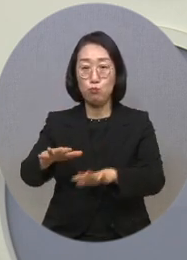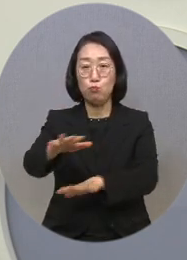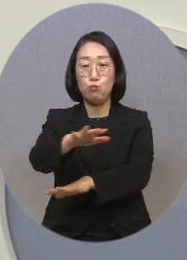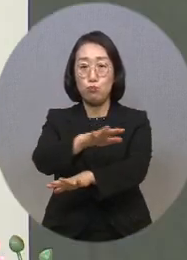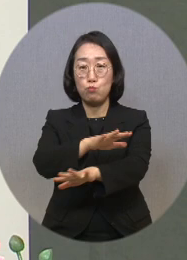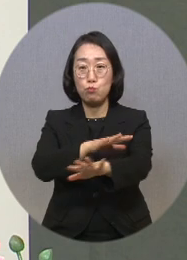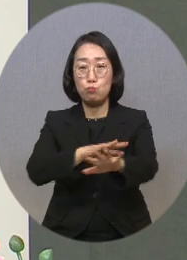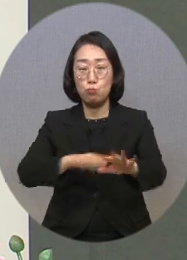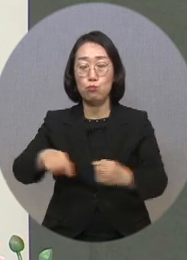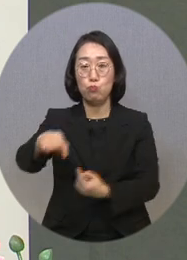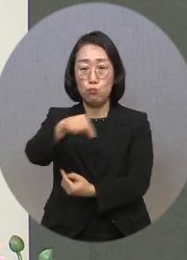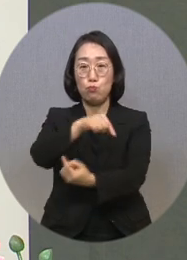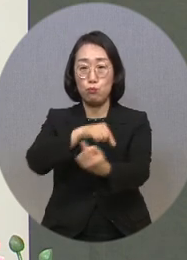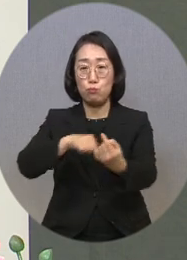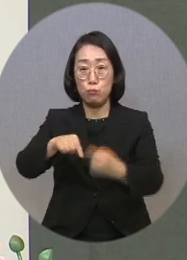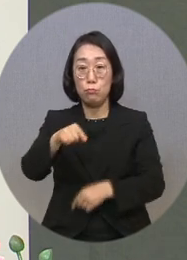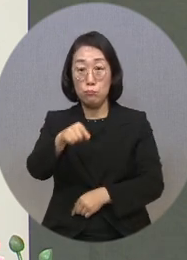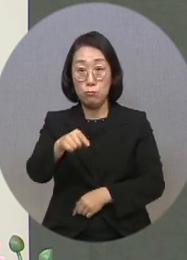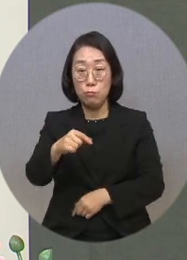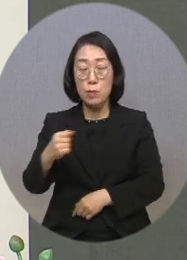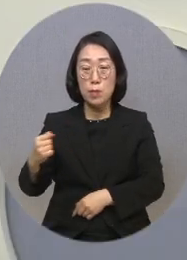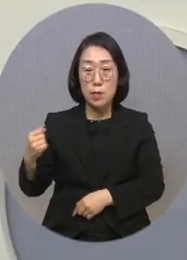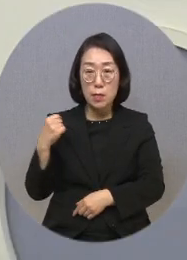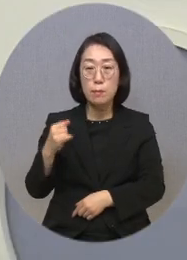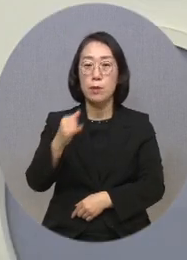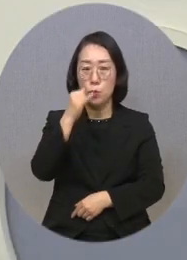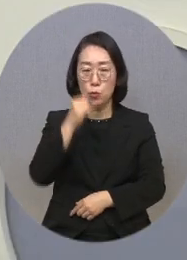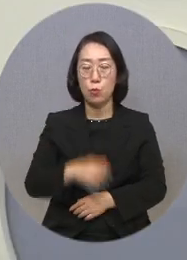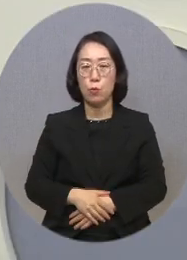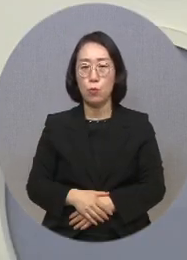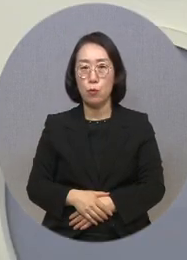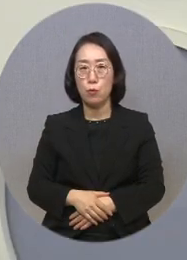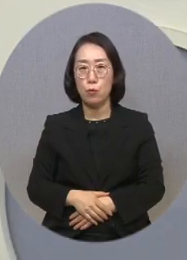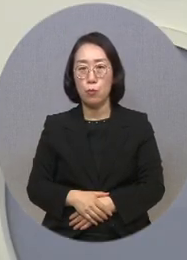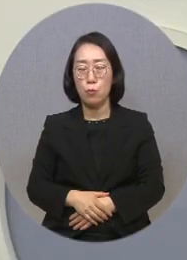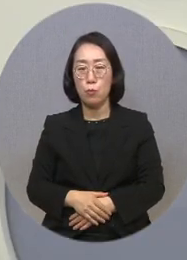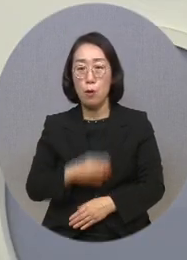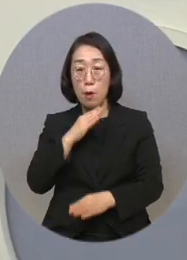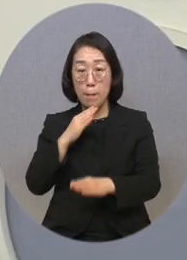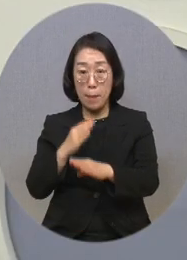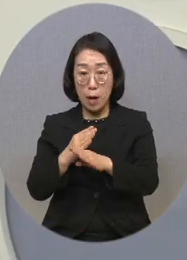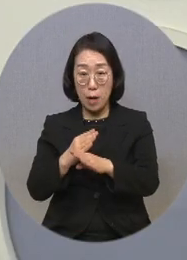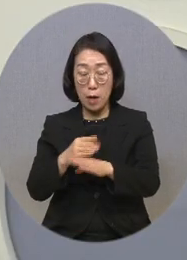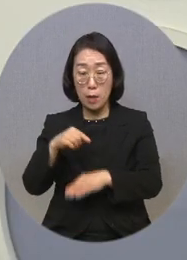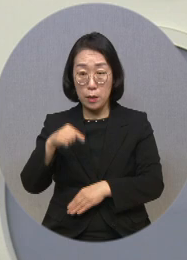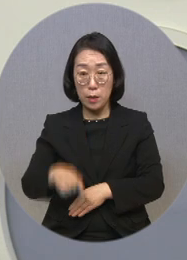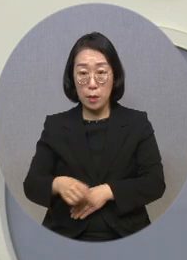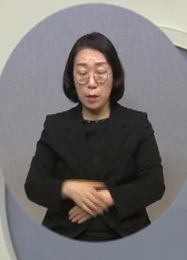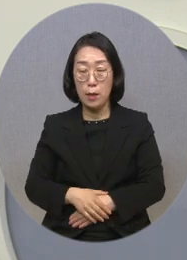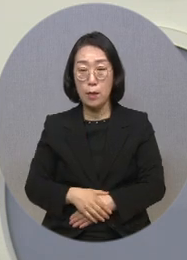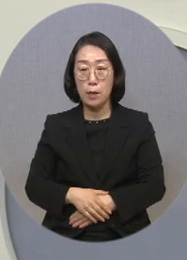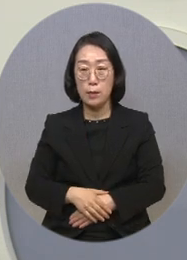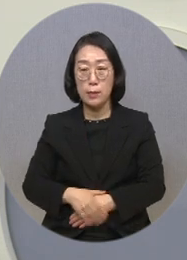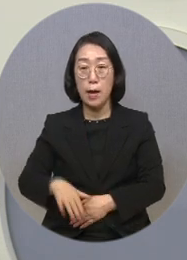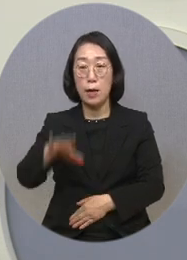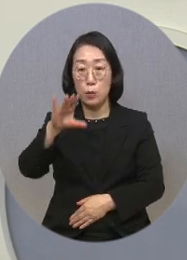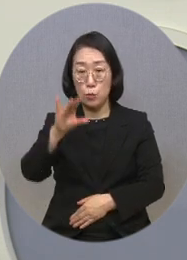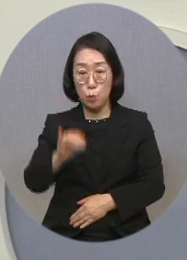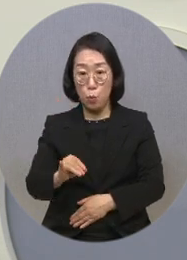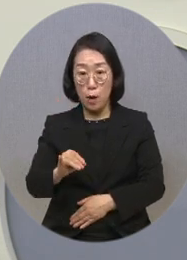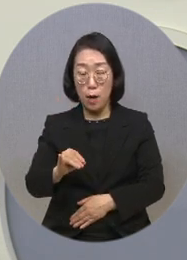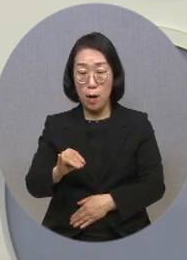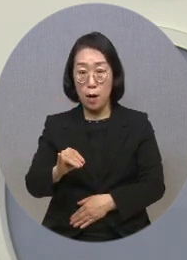있는 것은 그 민족 정기예요. 그래서 남한의 음양 조화를 잘 맞추면 남북이